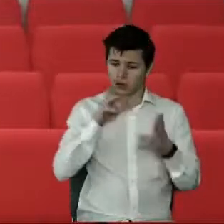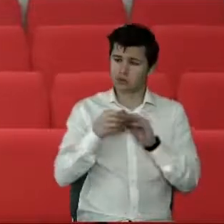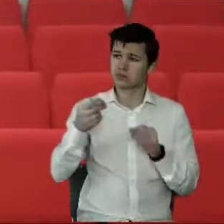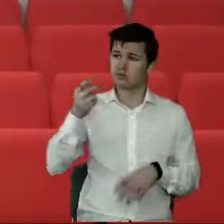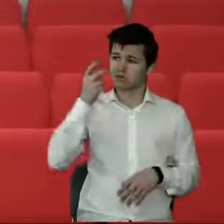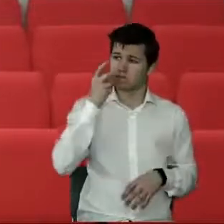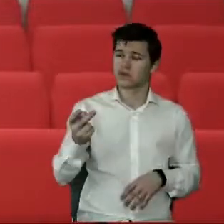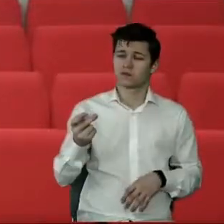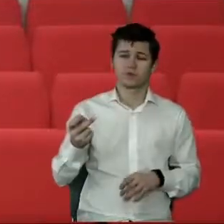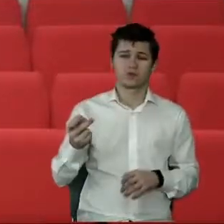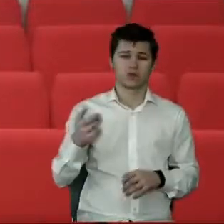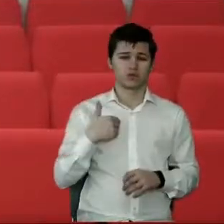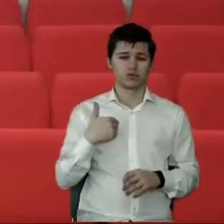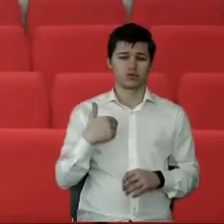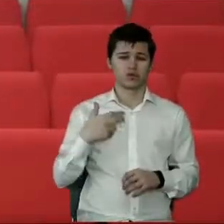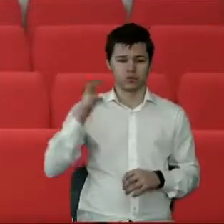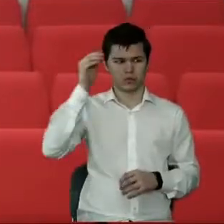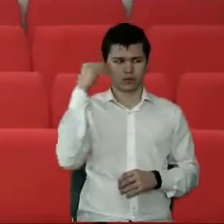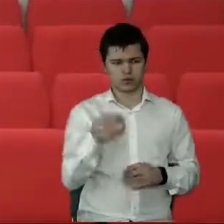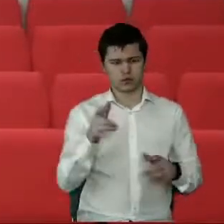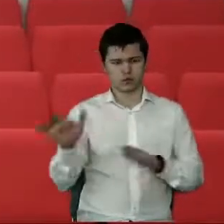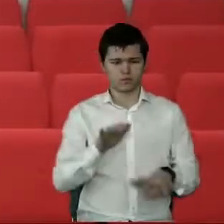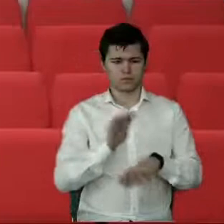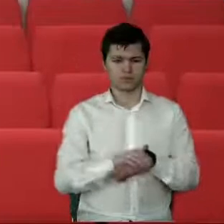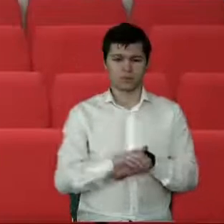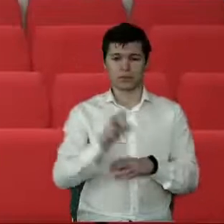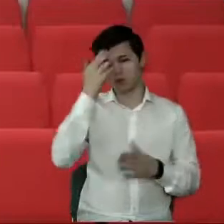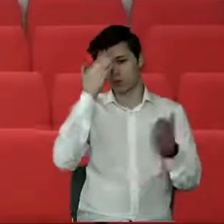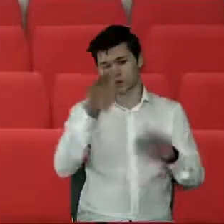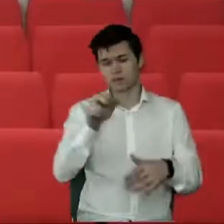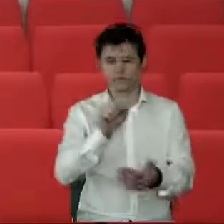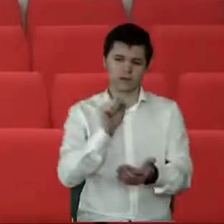Да Господь соделает свои дела. Да благословит нас Господь на это. Аминь.